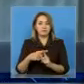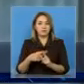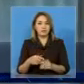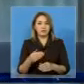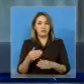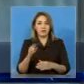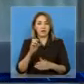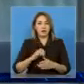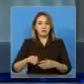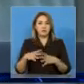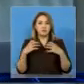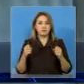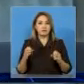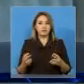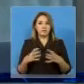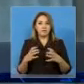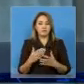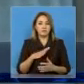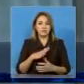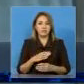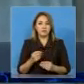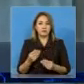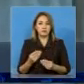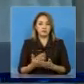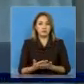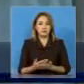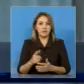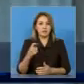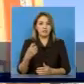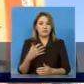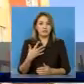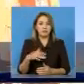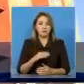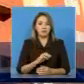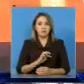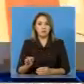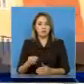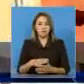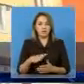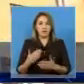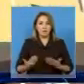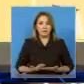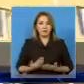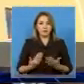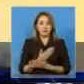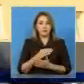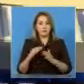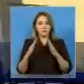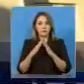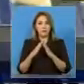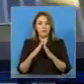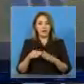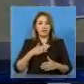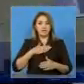областного управления здравоохранения выделены были подъемные в размере 1,5 миллиона тенге. Отметим, что Нурлыбек проживает в новом жилом массиве, который